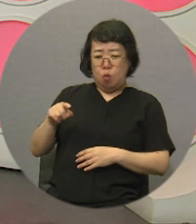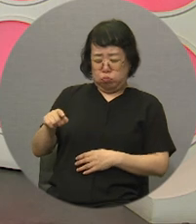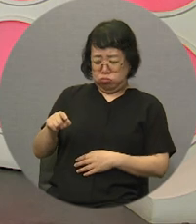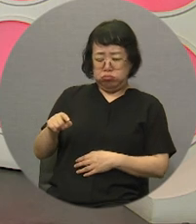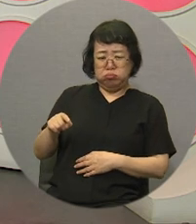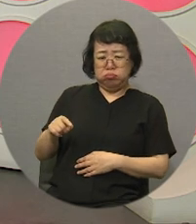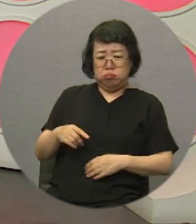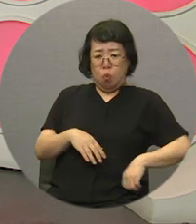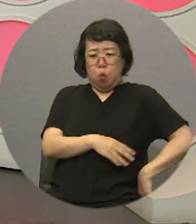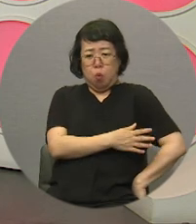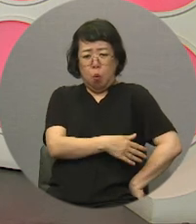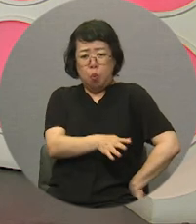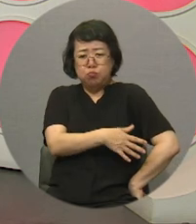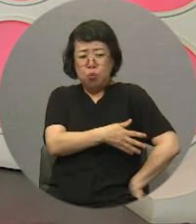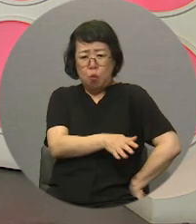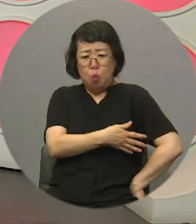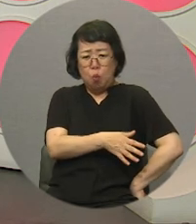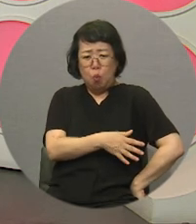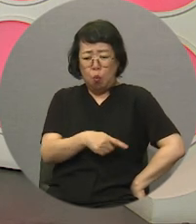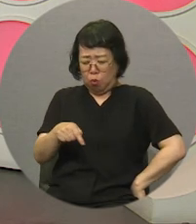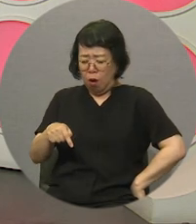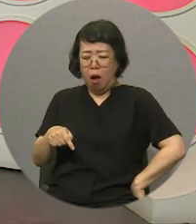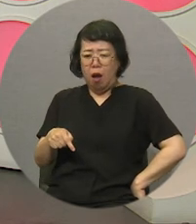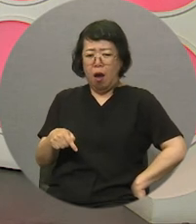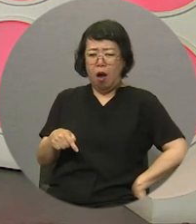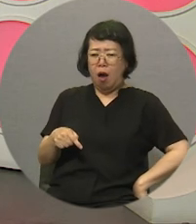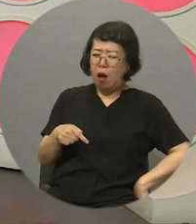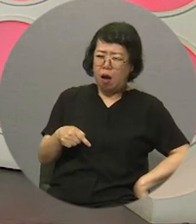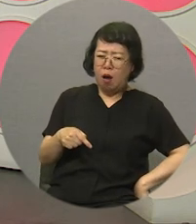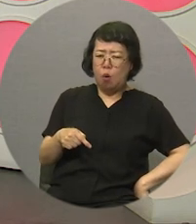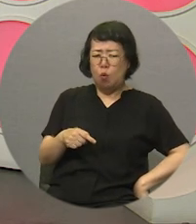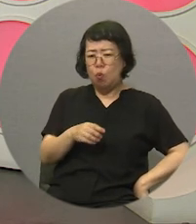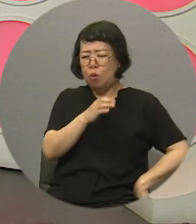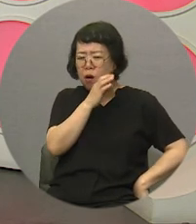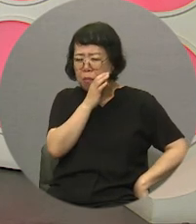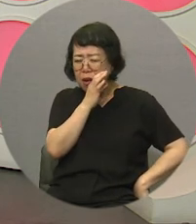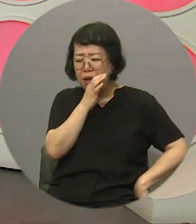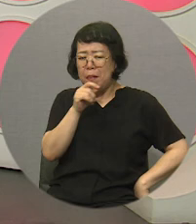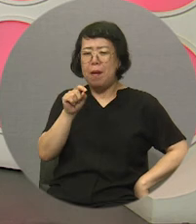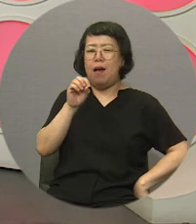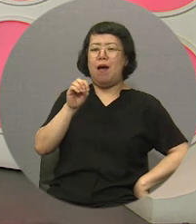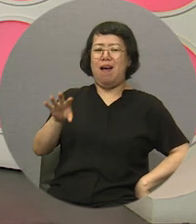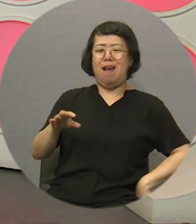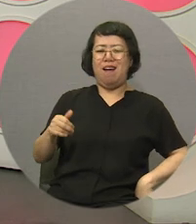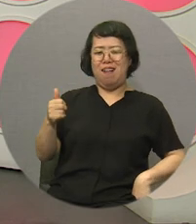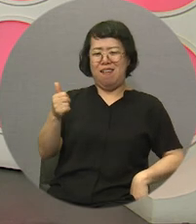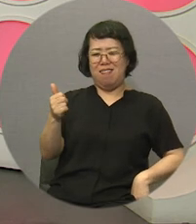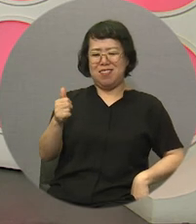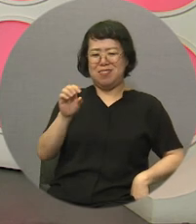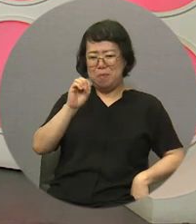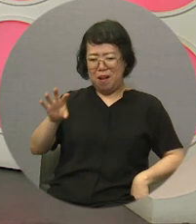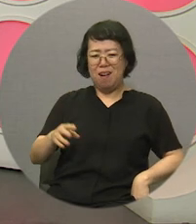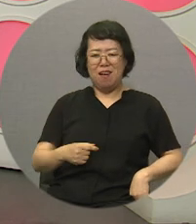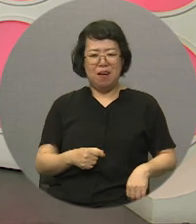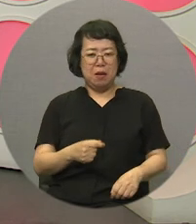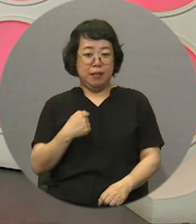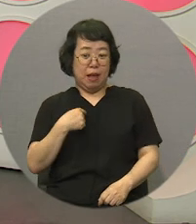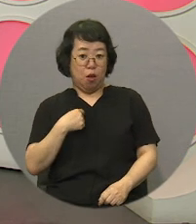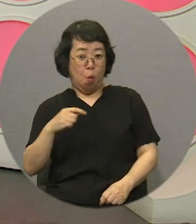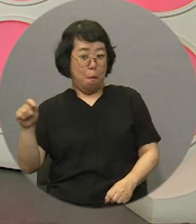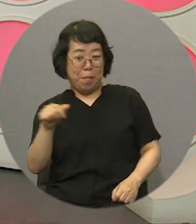펄럭이는 소매자락을 힐끔거리는 저를 본 아저씨가 먼저 입을 뗐는데요. 아저씨 손